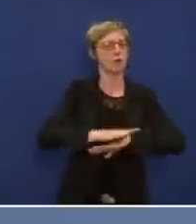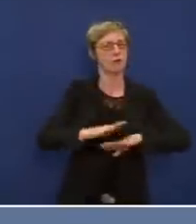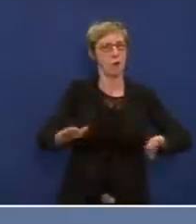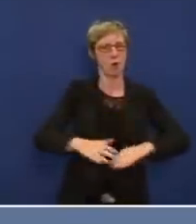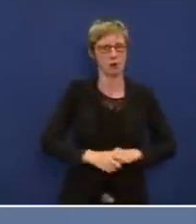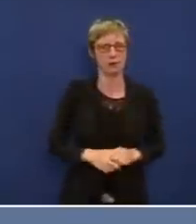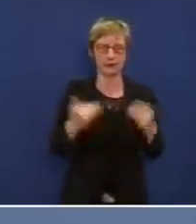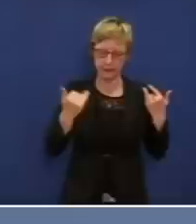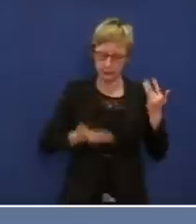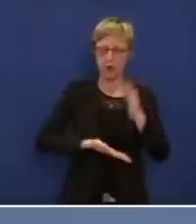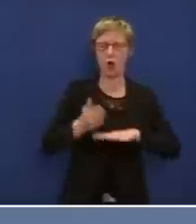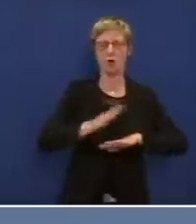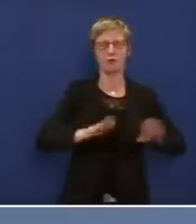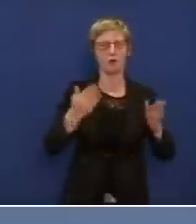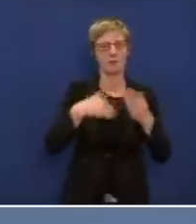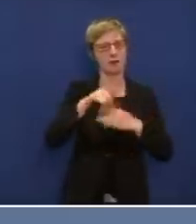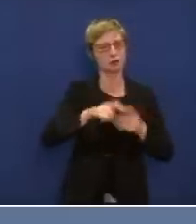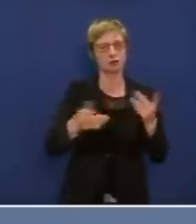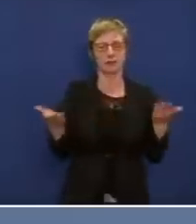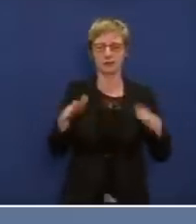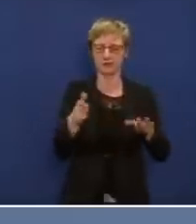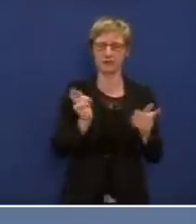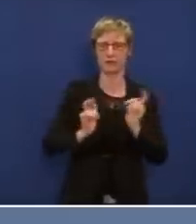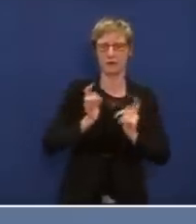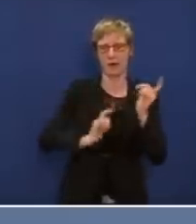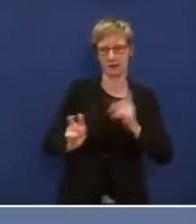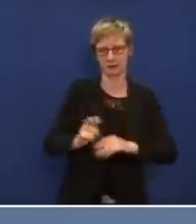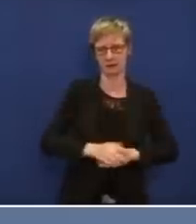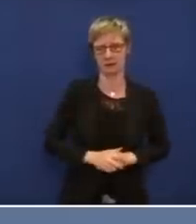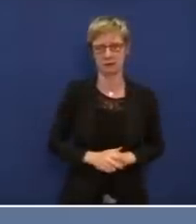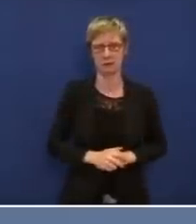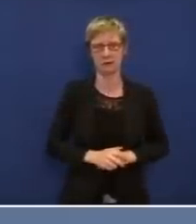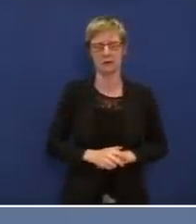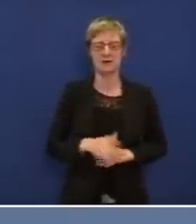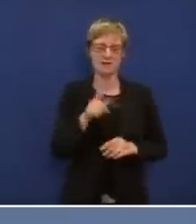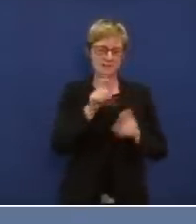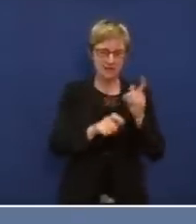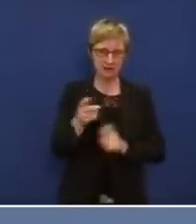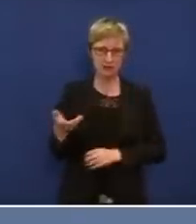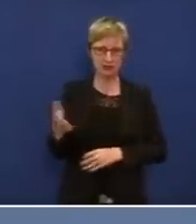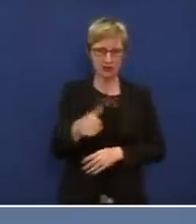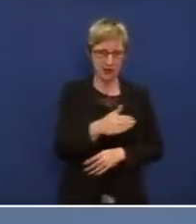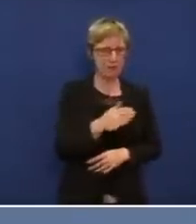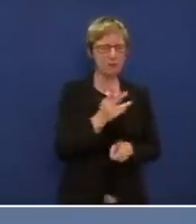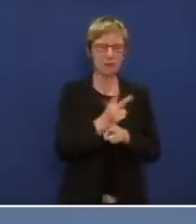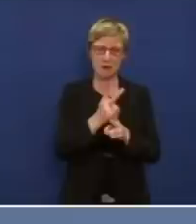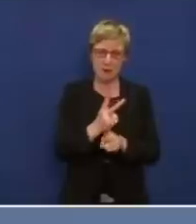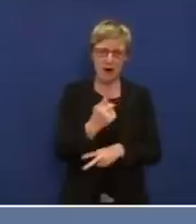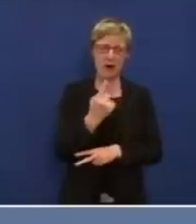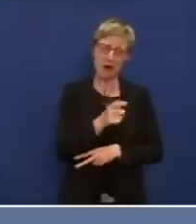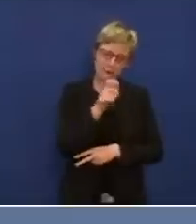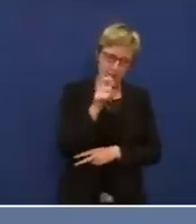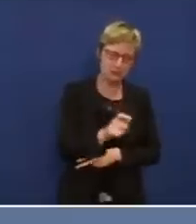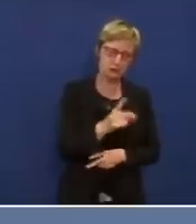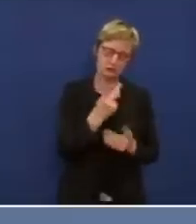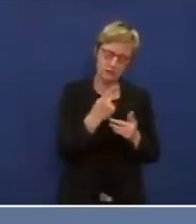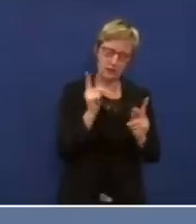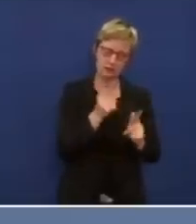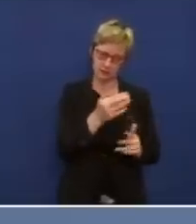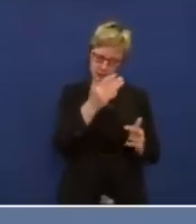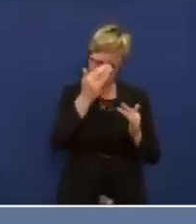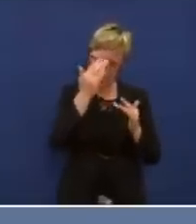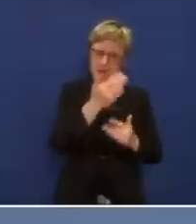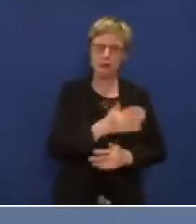damit insgesamt nicht noch mehr Menschen sterben. Natürlich ist jeder Mensch, der stirbt, ein Mensch, um den man trauern muss.